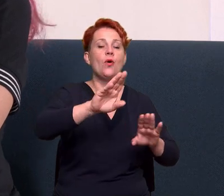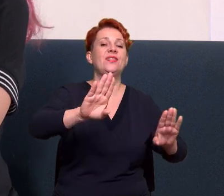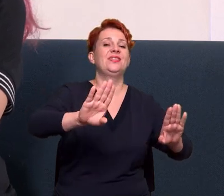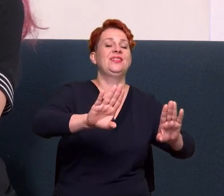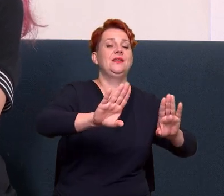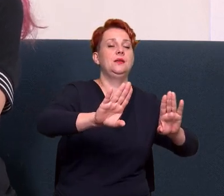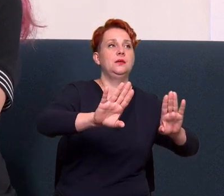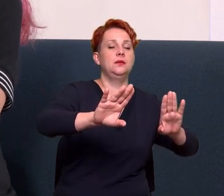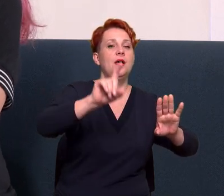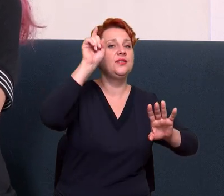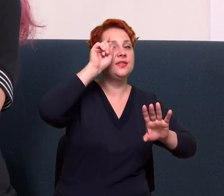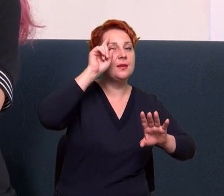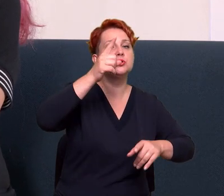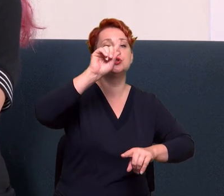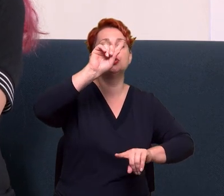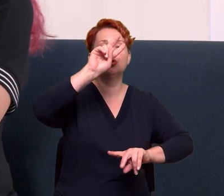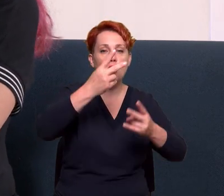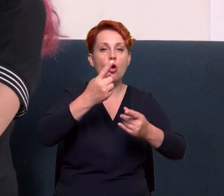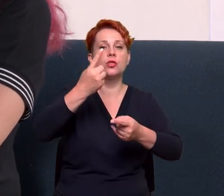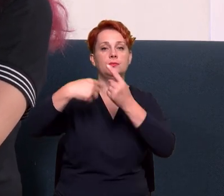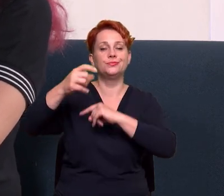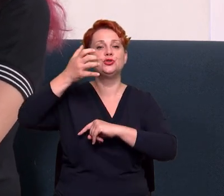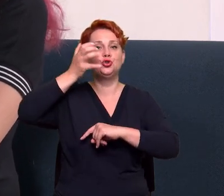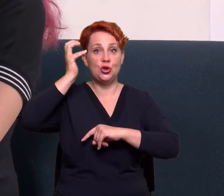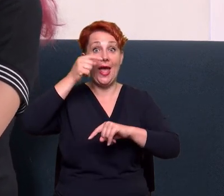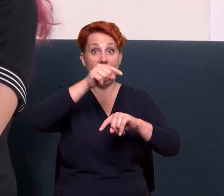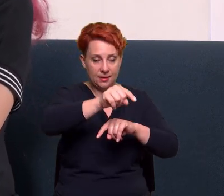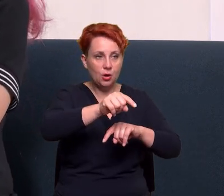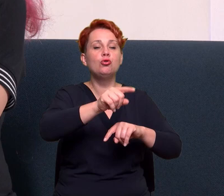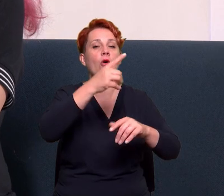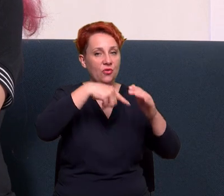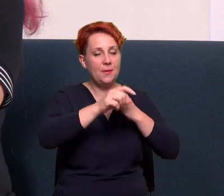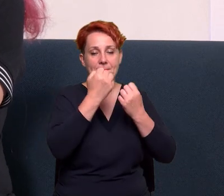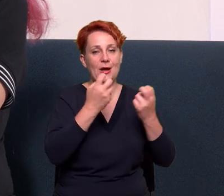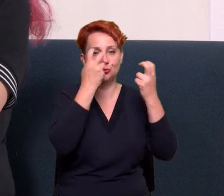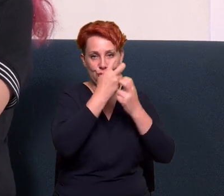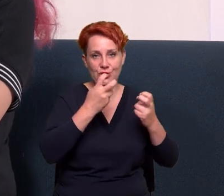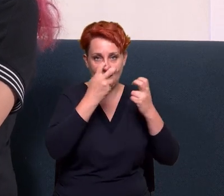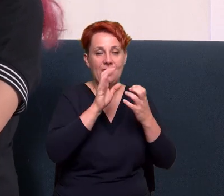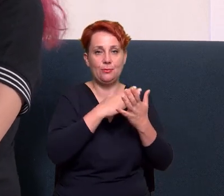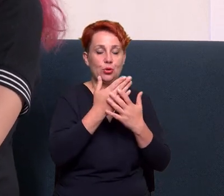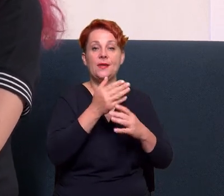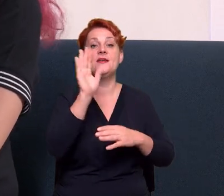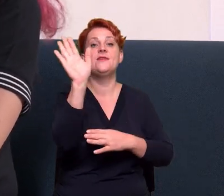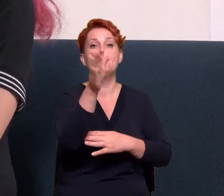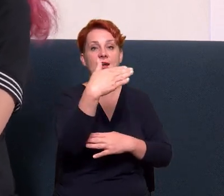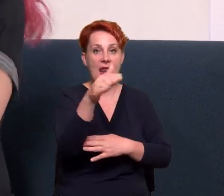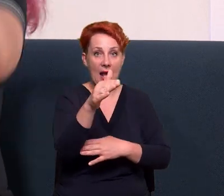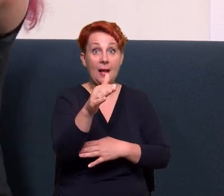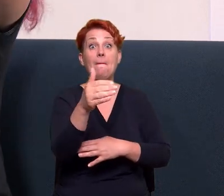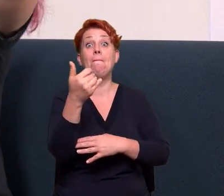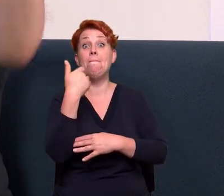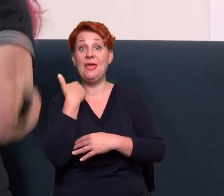czechosłowackich, powiedzmy, jest bardzo ciekawy artefakt. To jest flaga, na której była swastyka, ale już jej